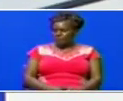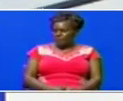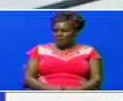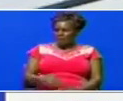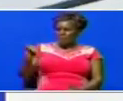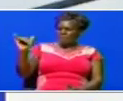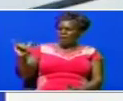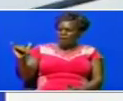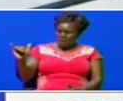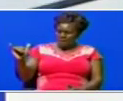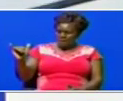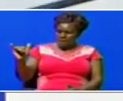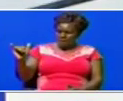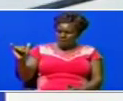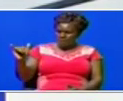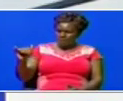Joseph Nyaga,